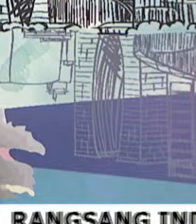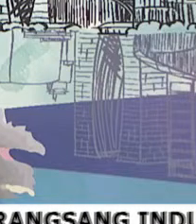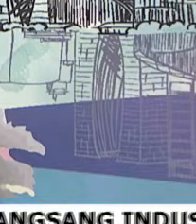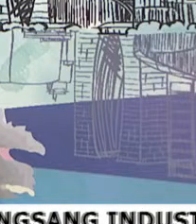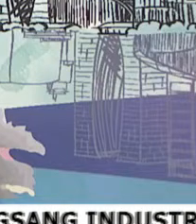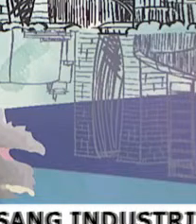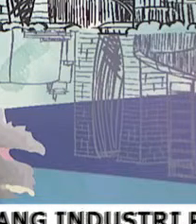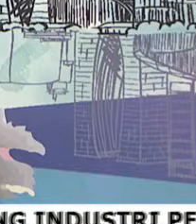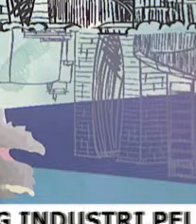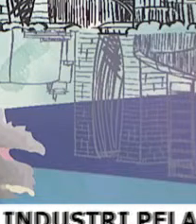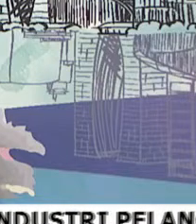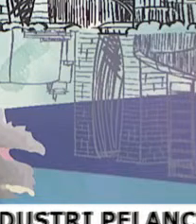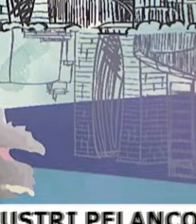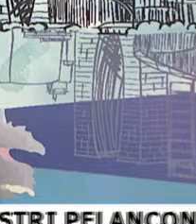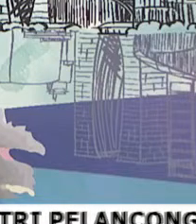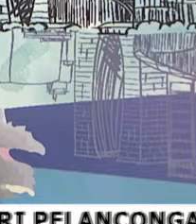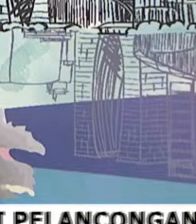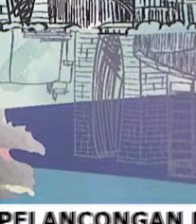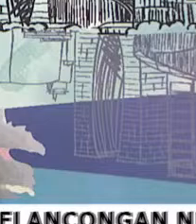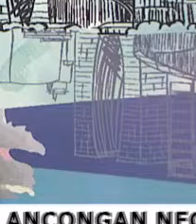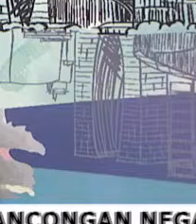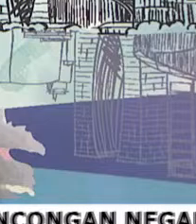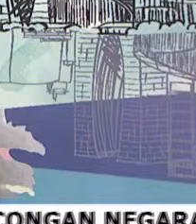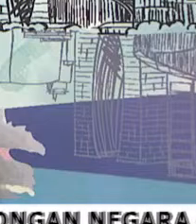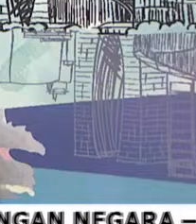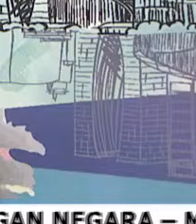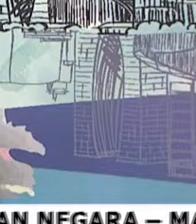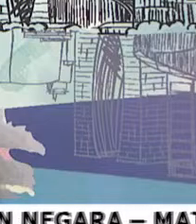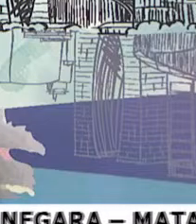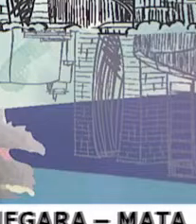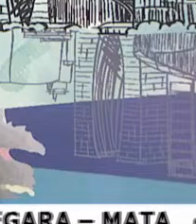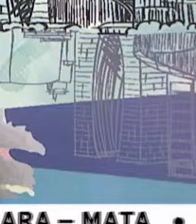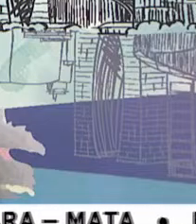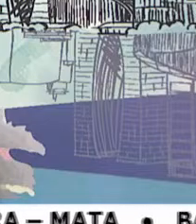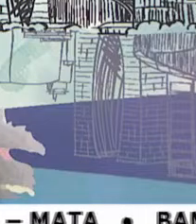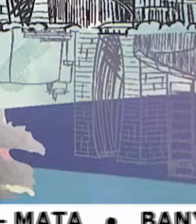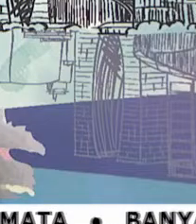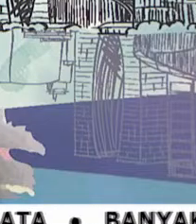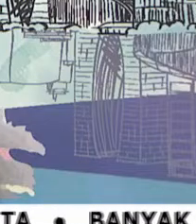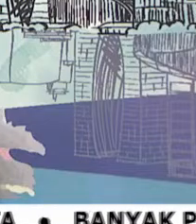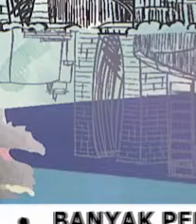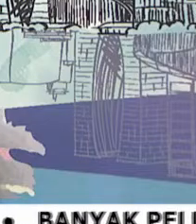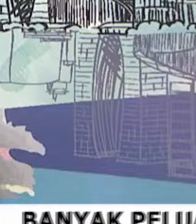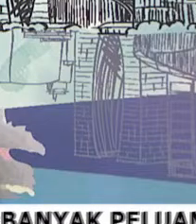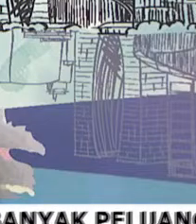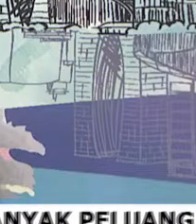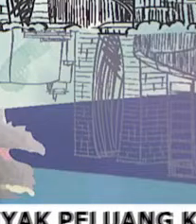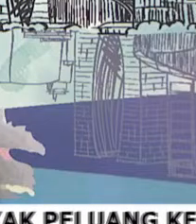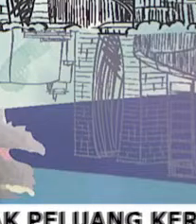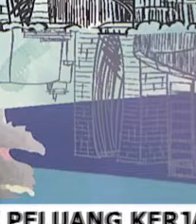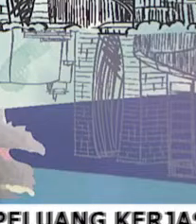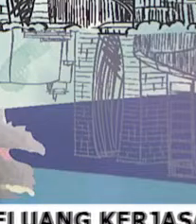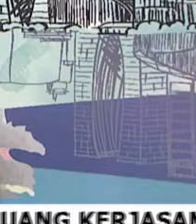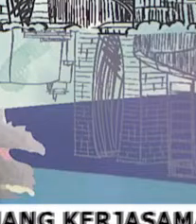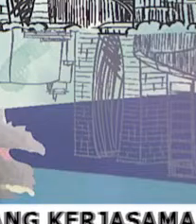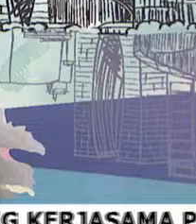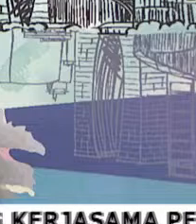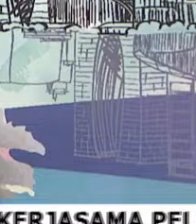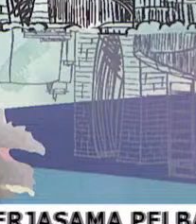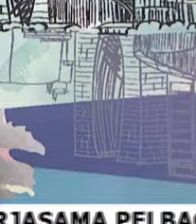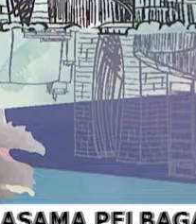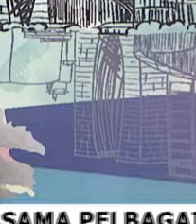manolan bin Mohamad kepada Menteri pemangunan Usahawan dan koperasi dan diikuti dengan persoalan daripada Datuk John ambros kepada Menteri